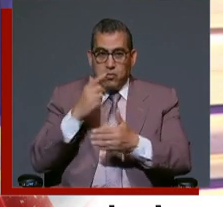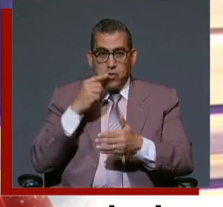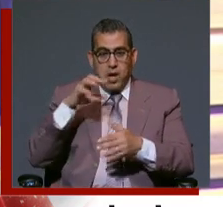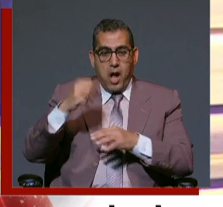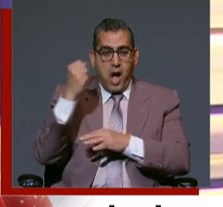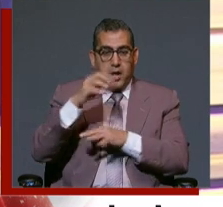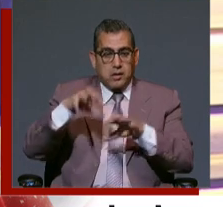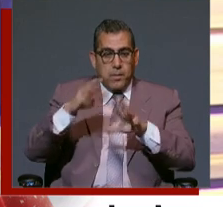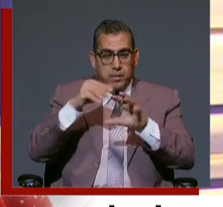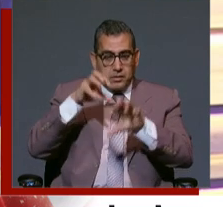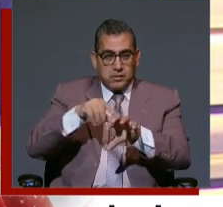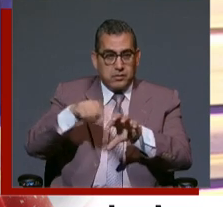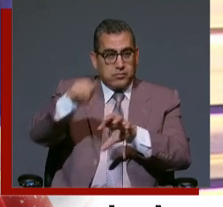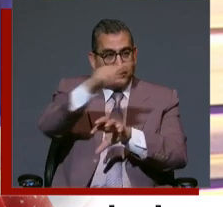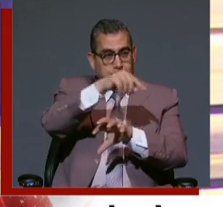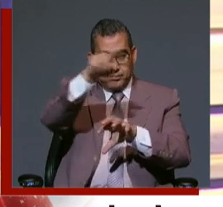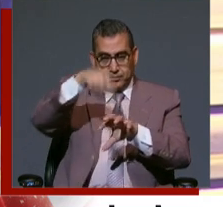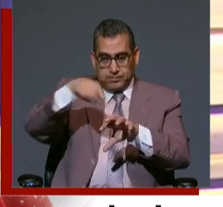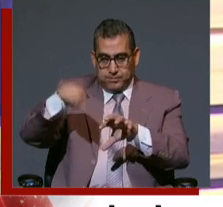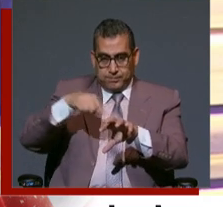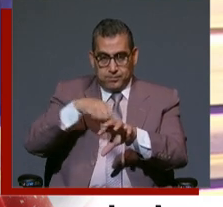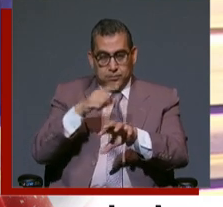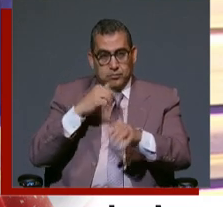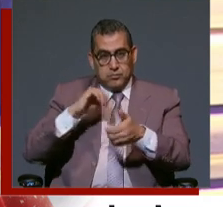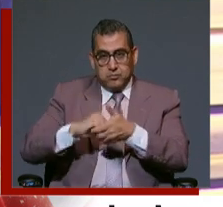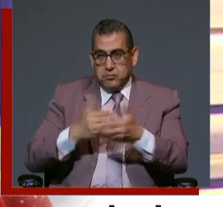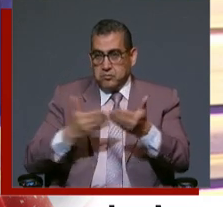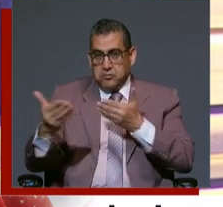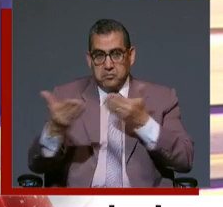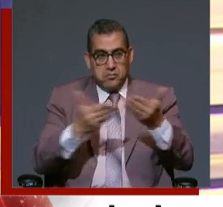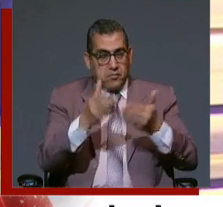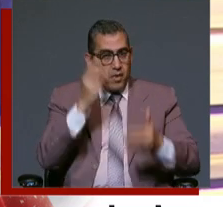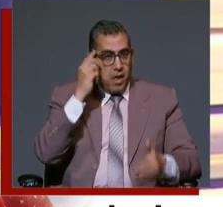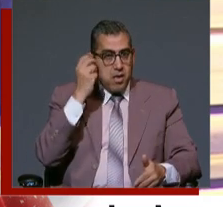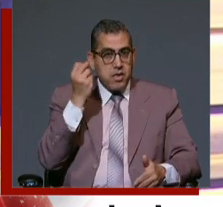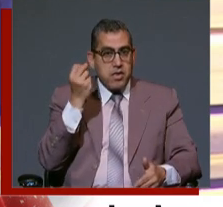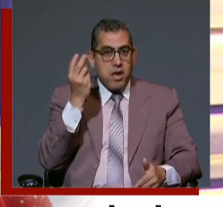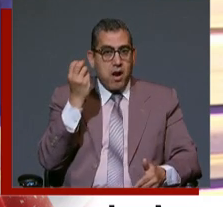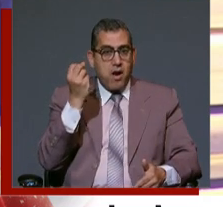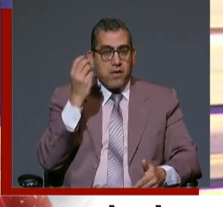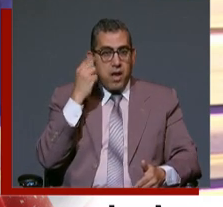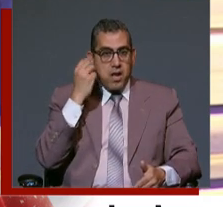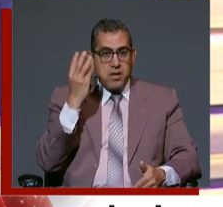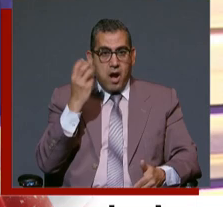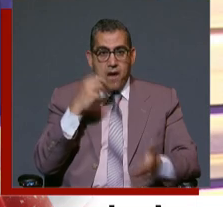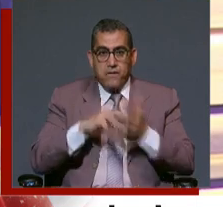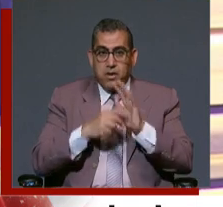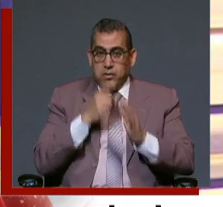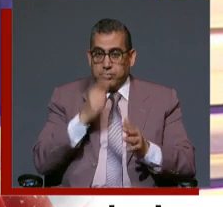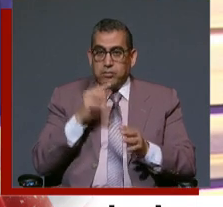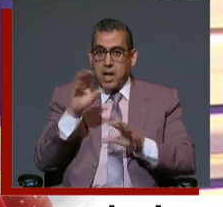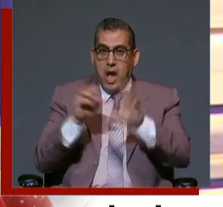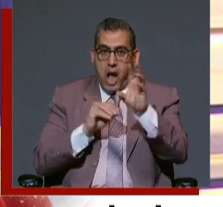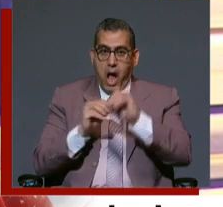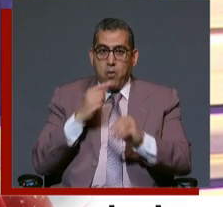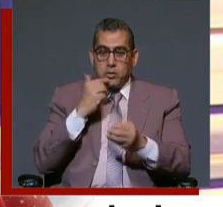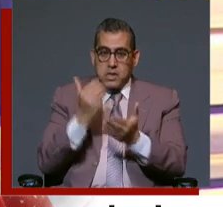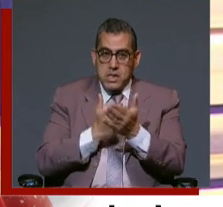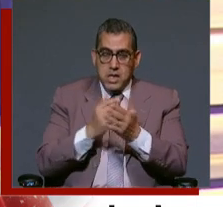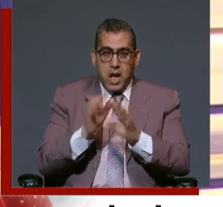وإلى عناصر العلاقات الثقافية وإلى عناصر الاحتياجات الاقتصادية